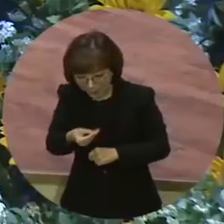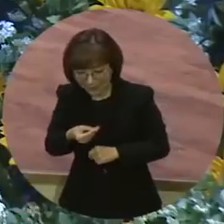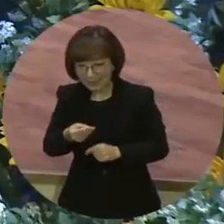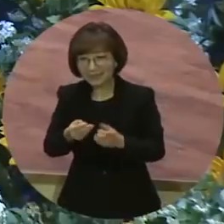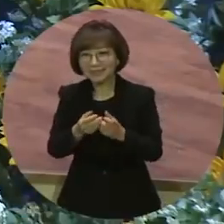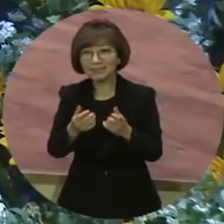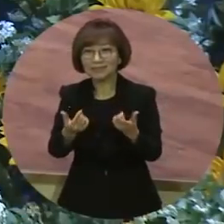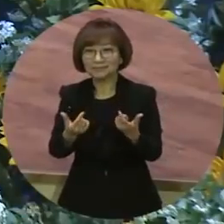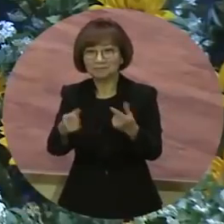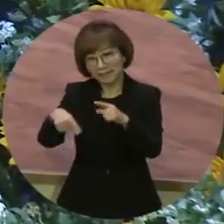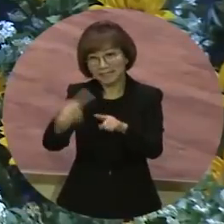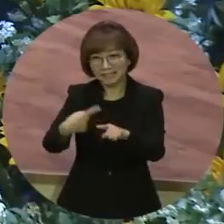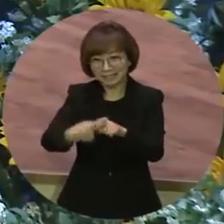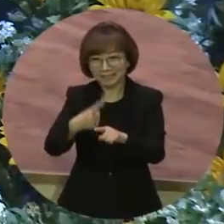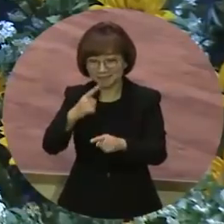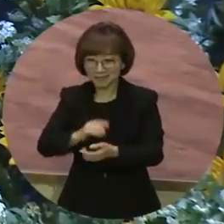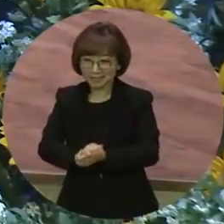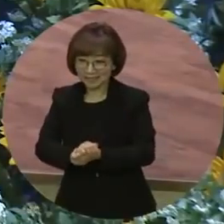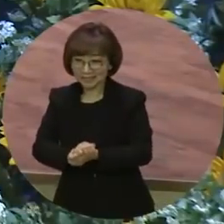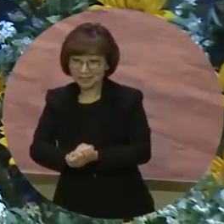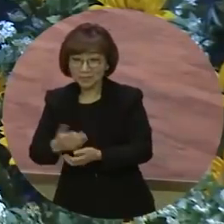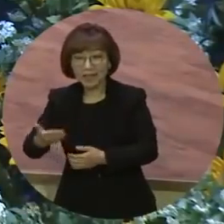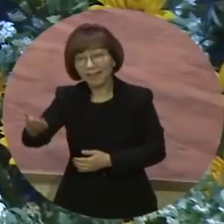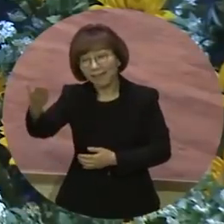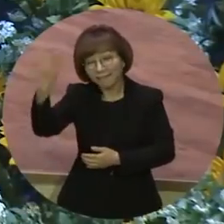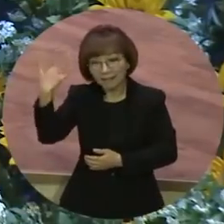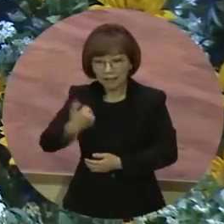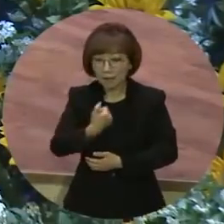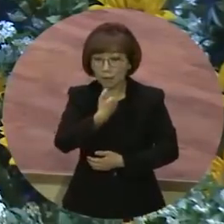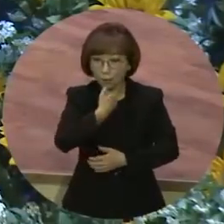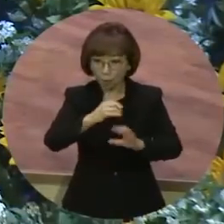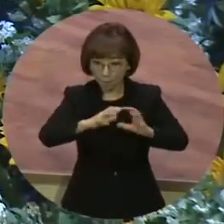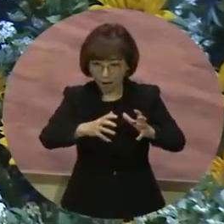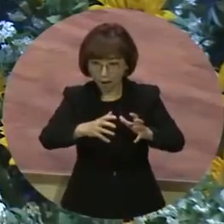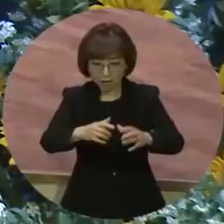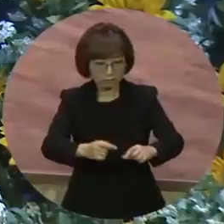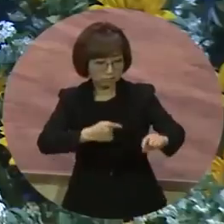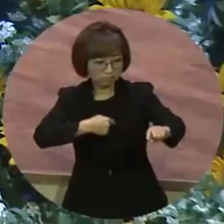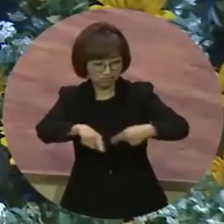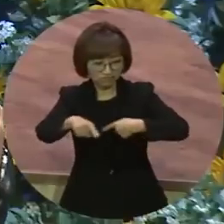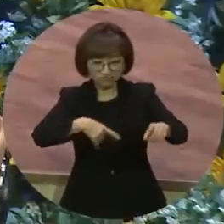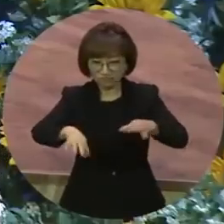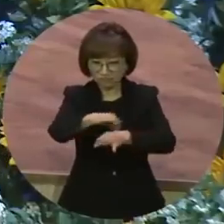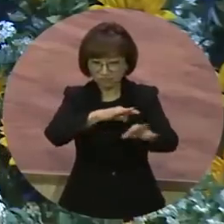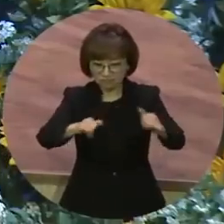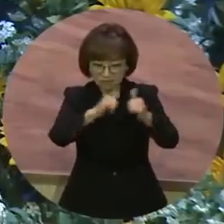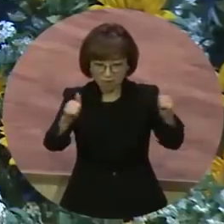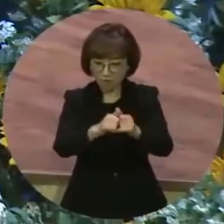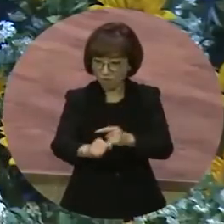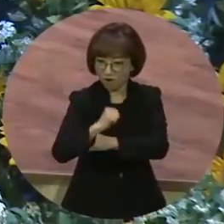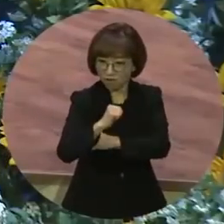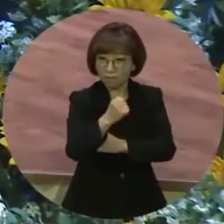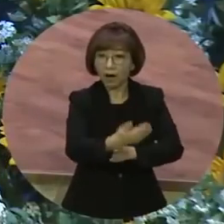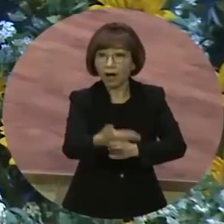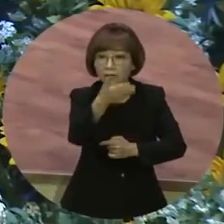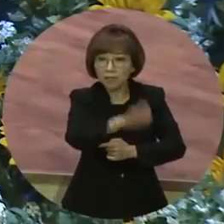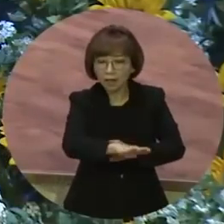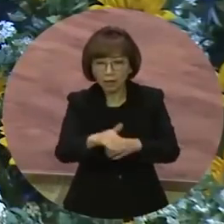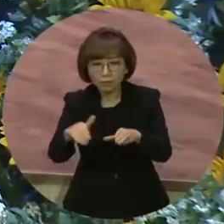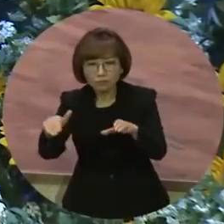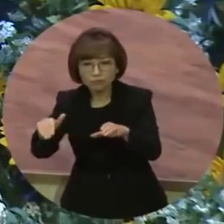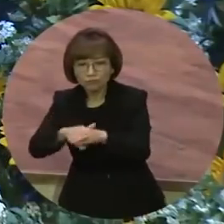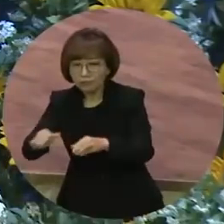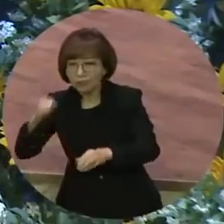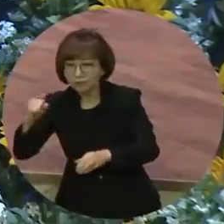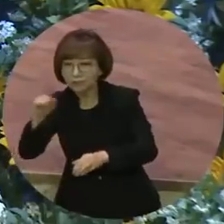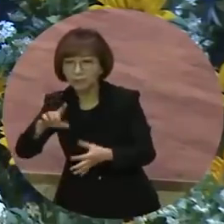세계를 지배하고 있었지만은 문화적으로는 헬라 문화예요. 그 당시 참 헬라 문화를 지배하고 있어요. 헬라